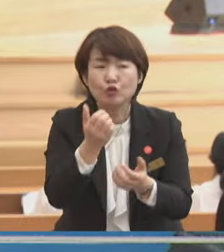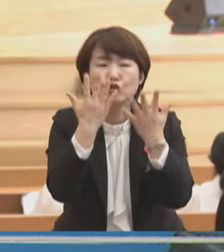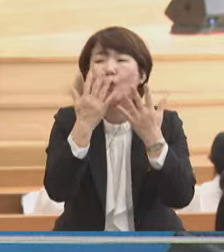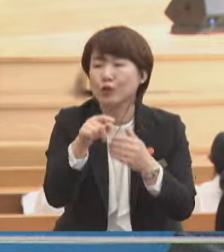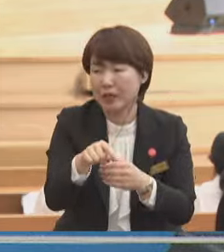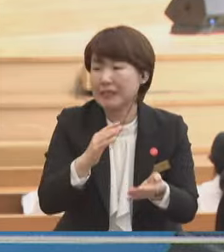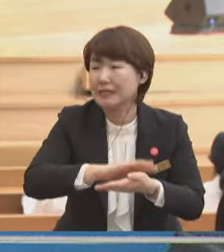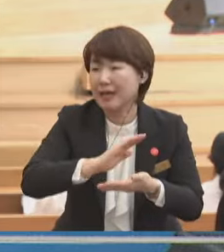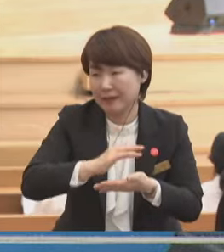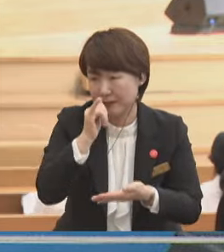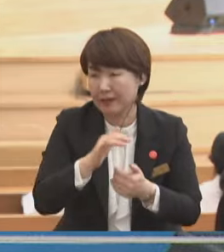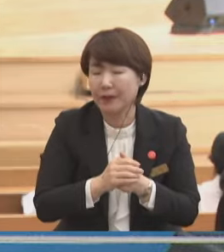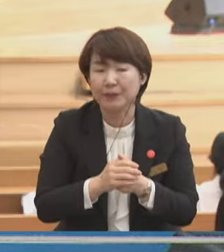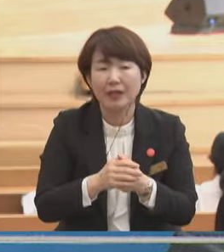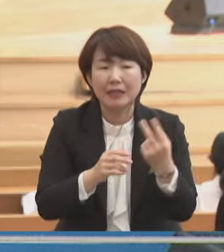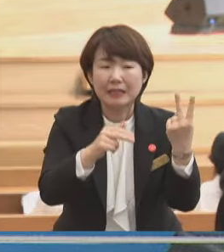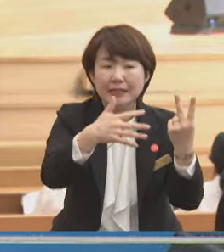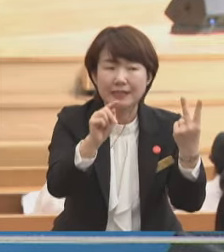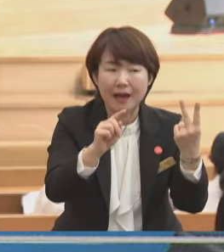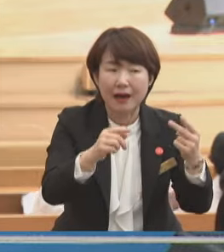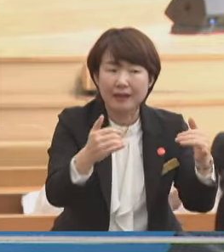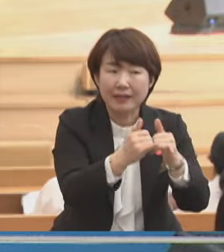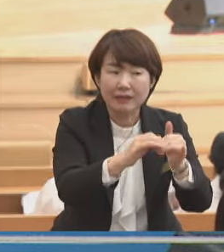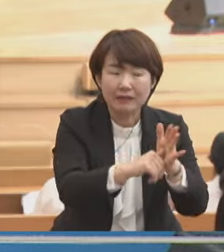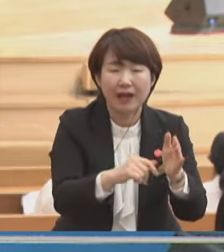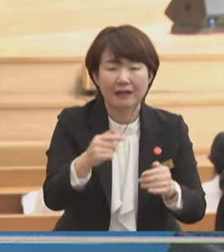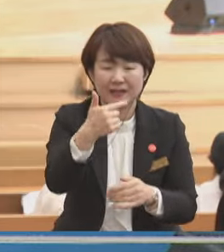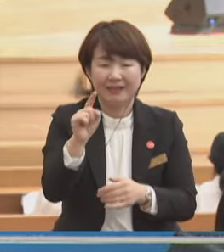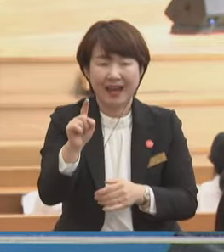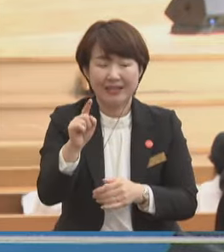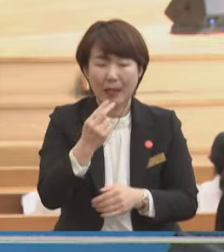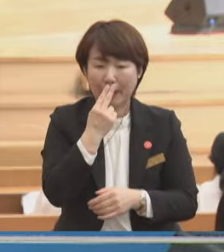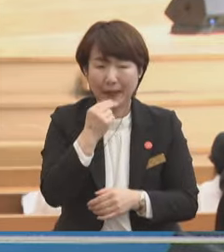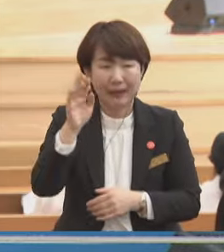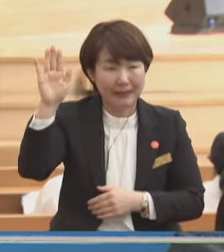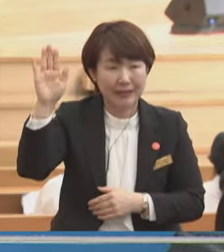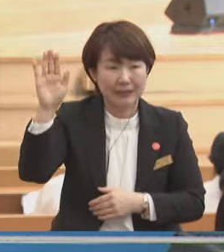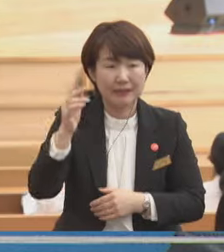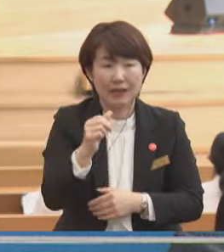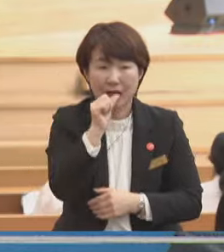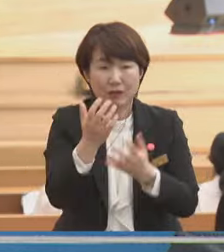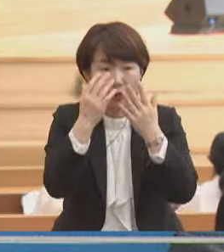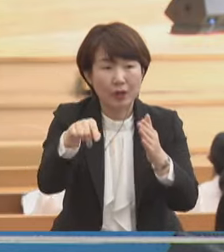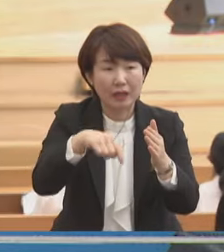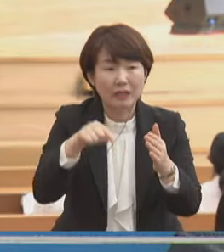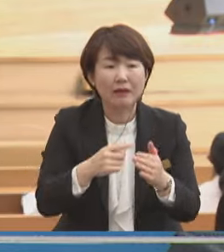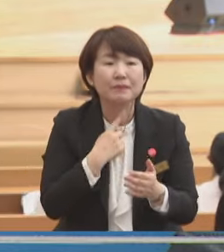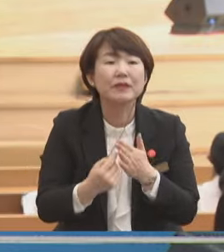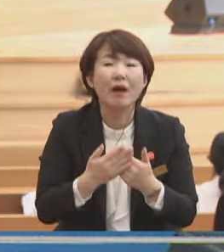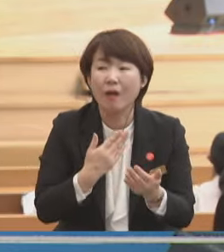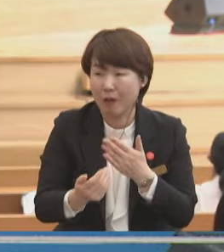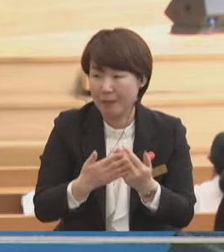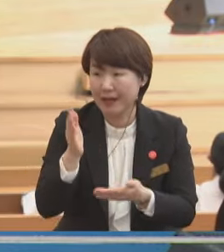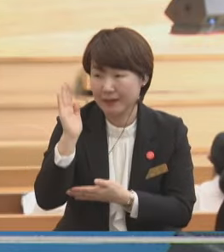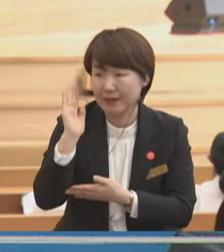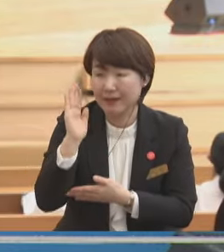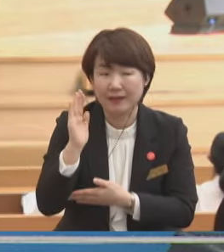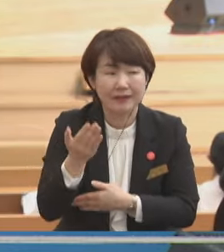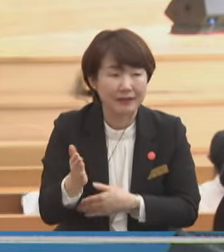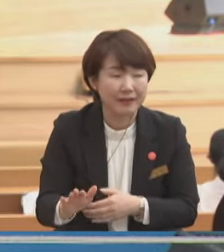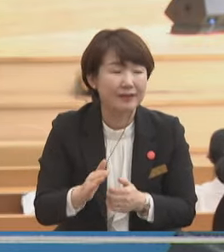세계대전을 배경으로 낮지 수용소에 본인이 직접 수감되었던 체험담이 자전적으로 기록된